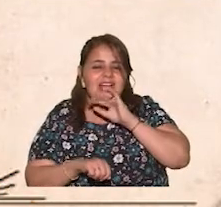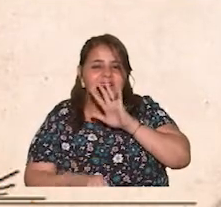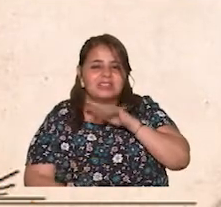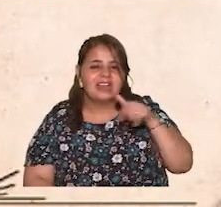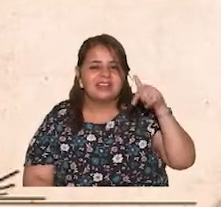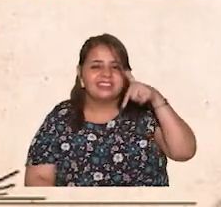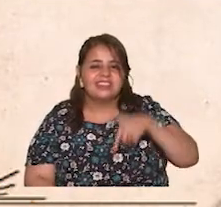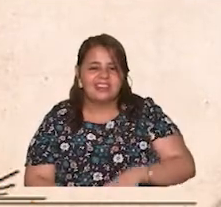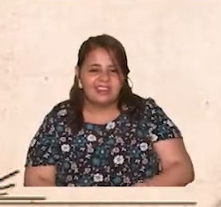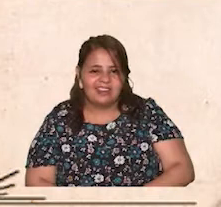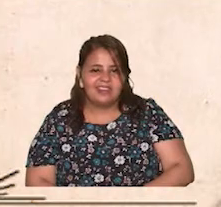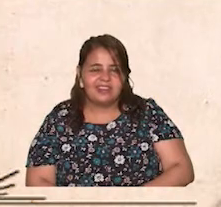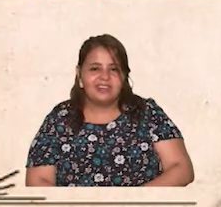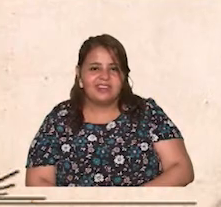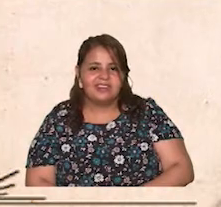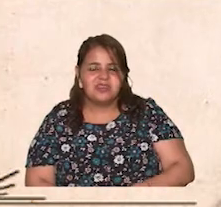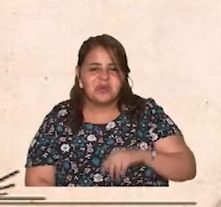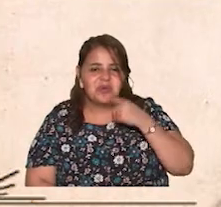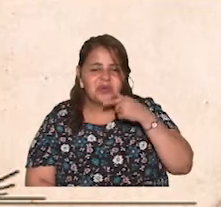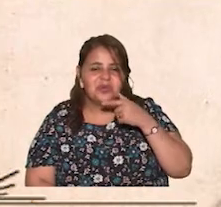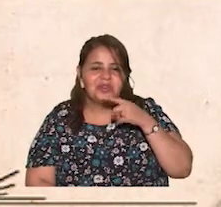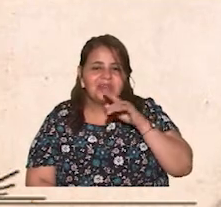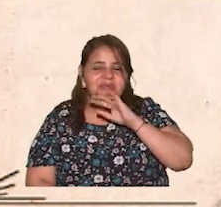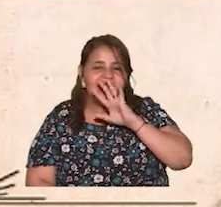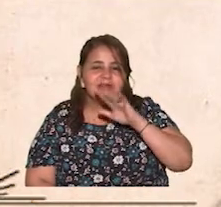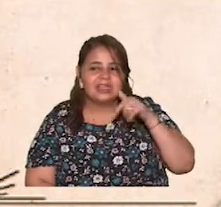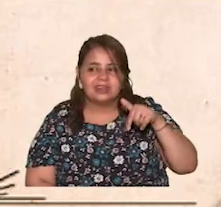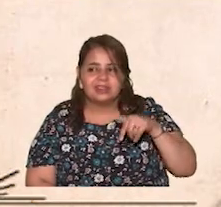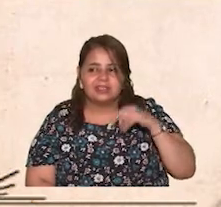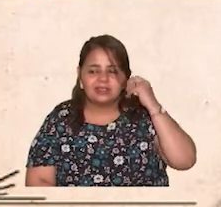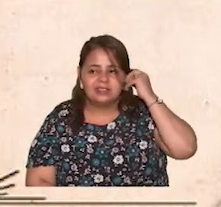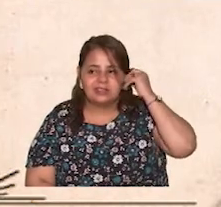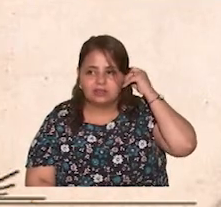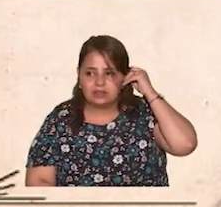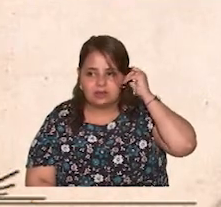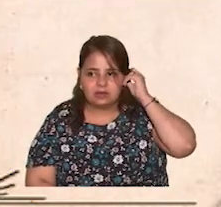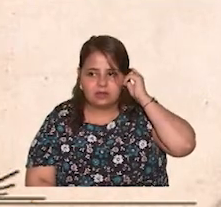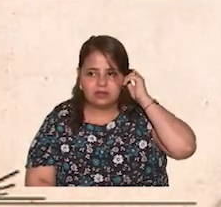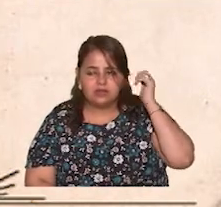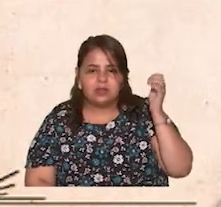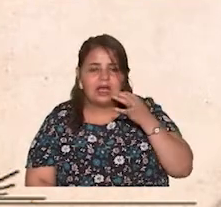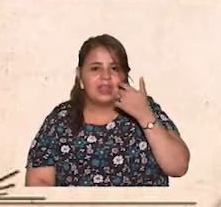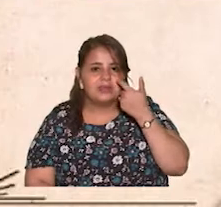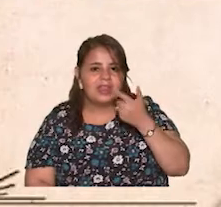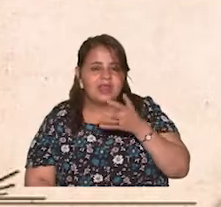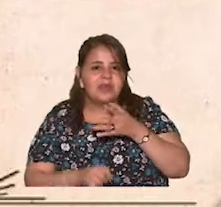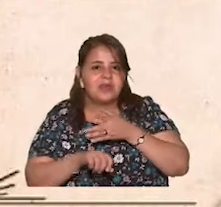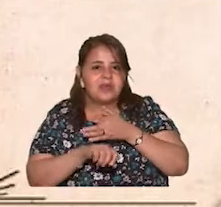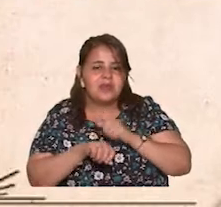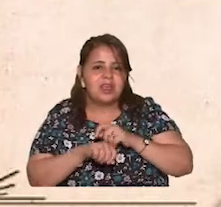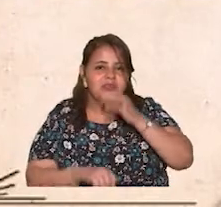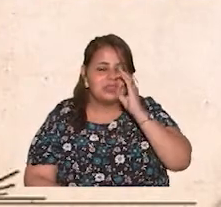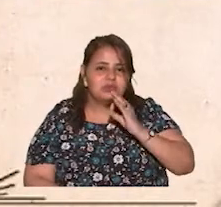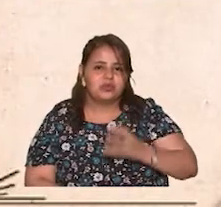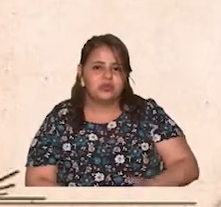الثلج. عز الثلج مثلا، عز الثلج الميعاد الواحد ده الساعه 4 الصبح رايح زي القلق عشان